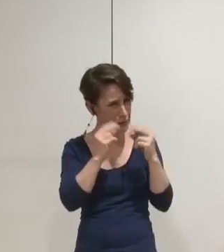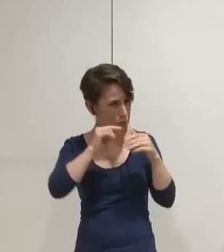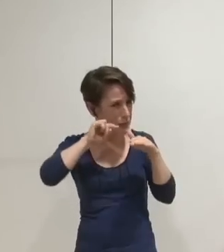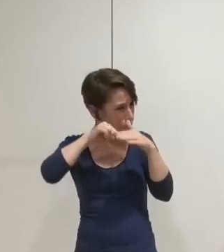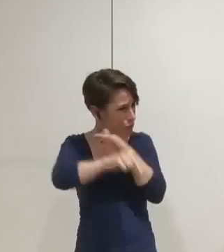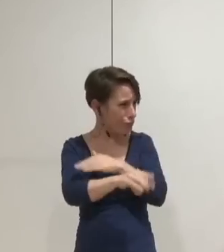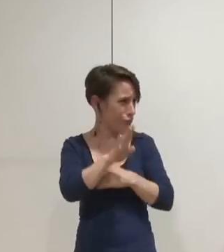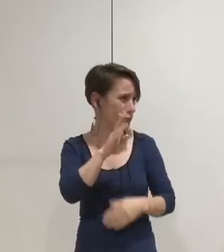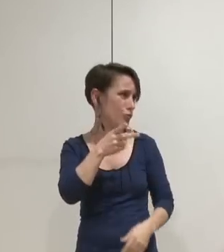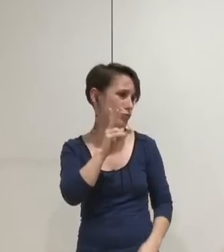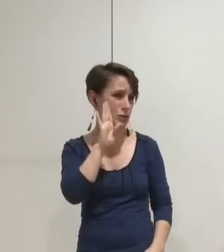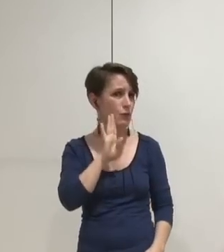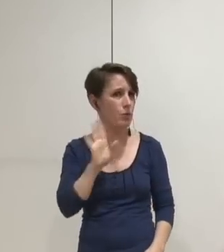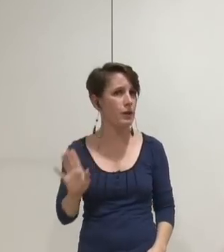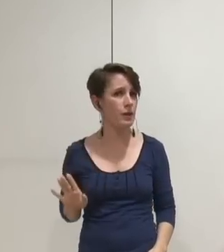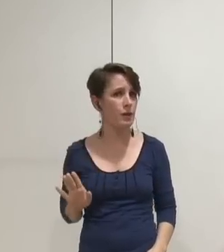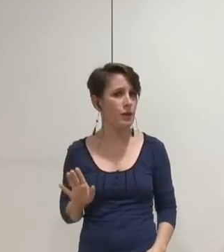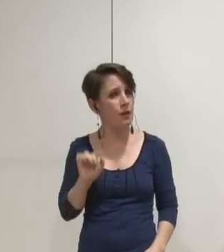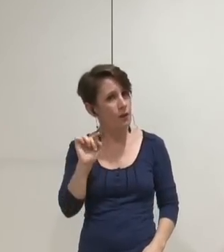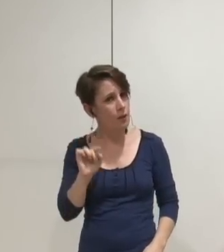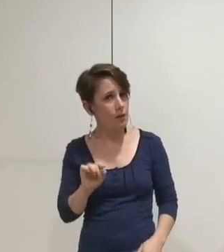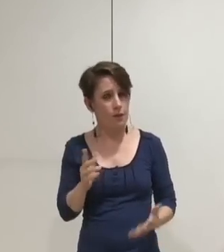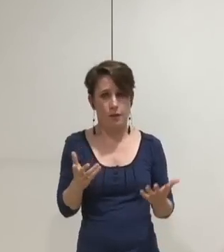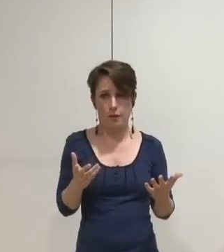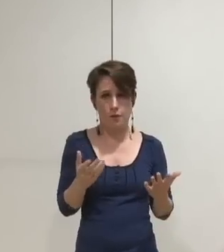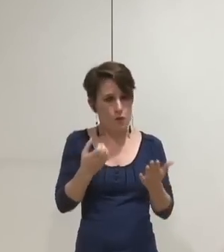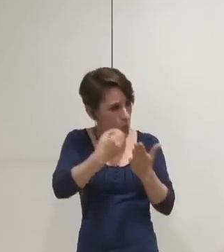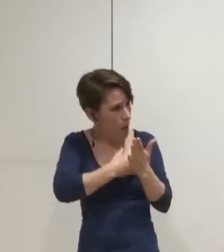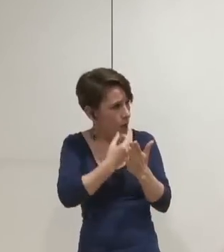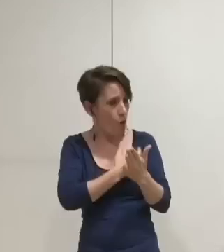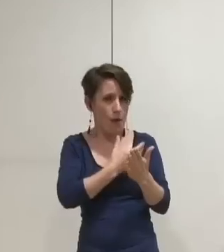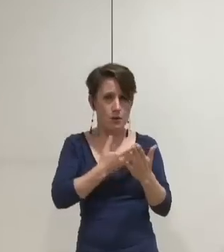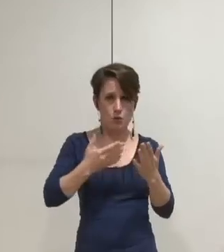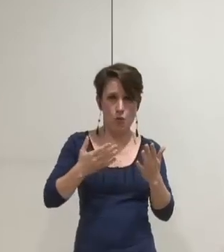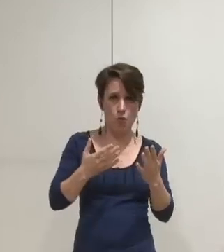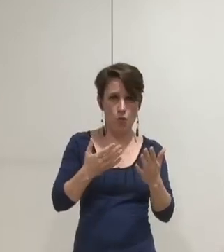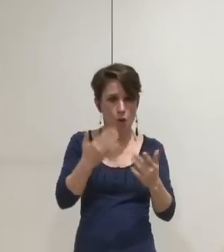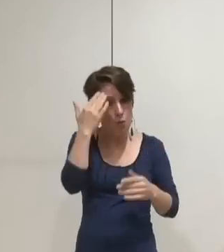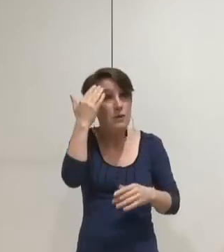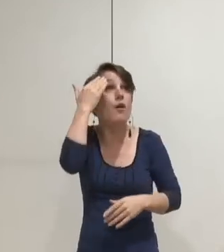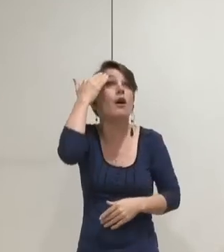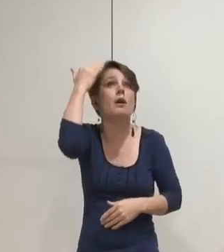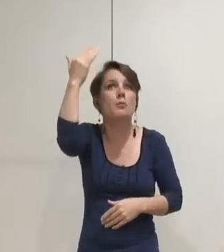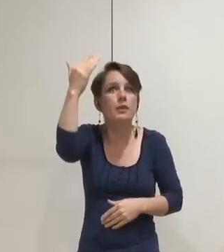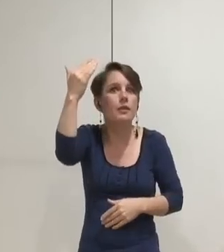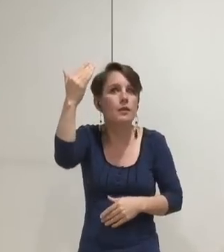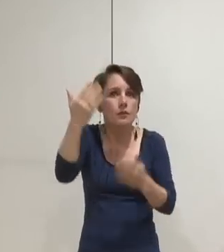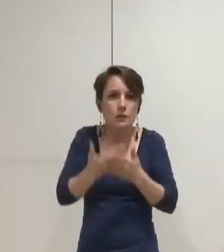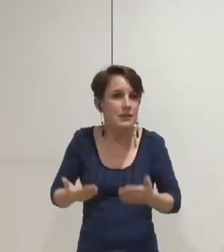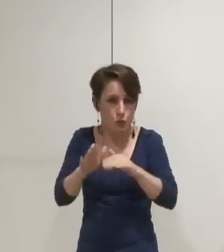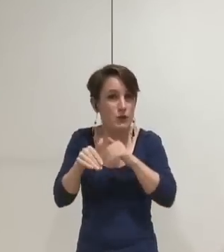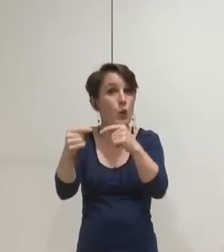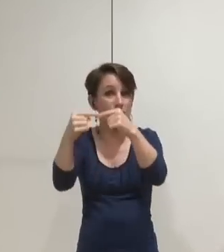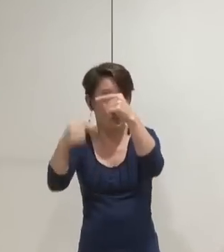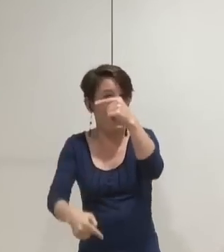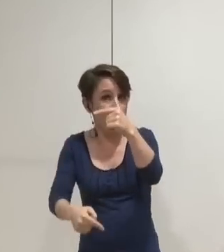à expliquer ou à définir une redevance négative qui nous permette de maintenir l'activité d'alpexo dans